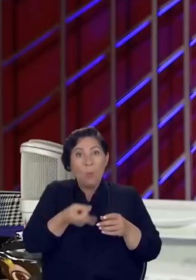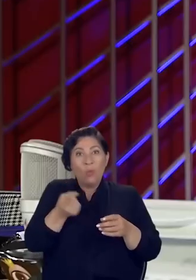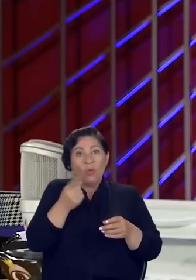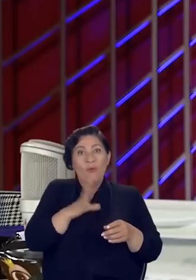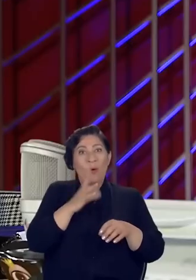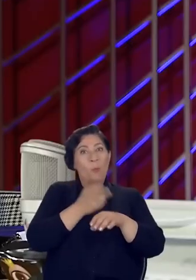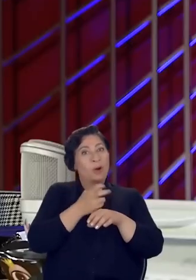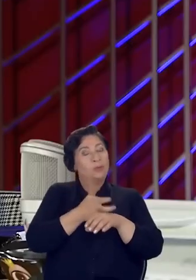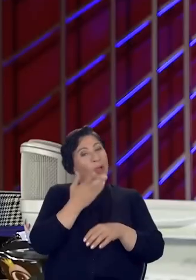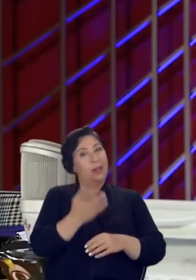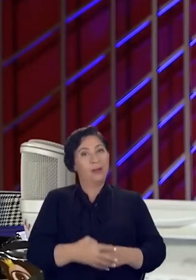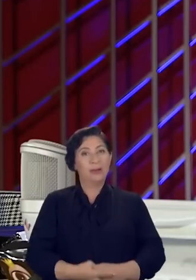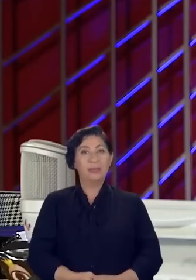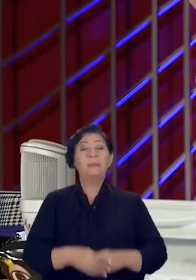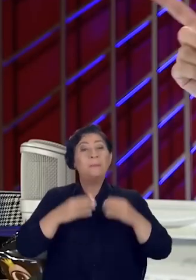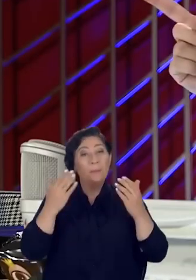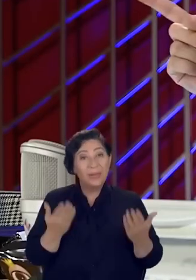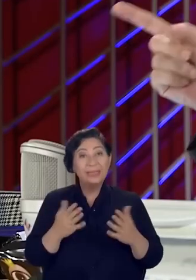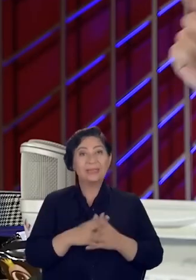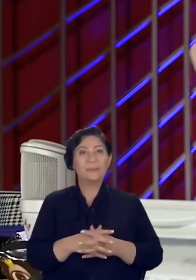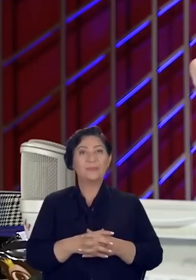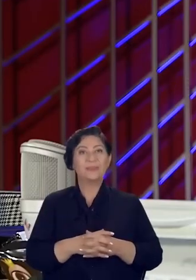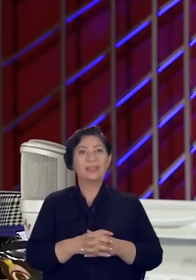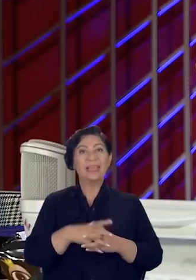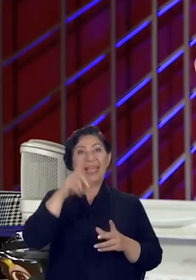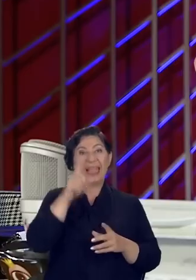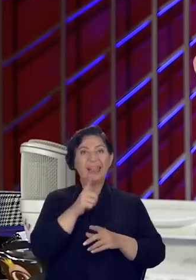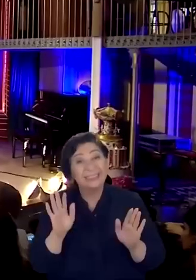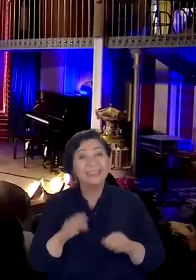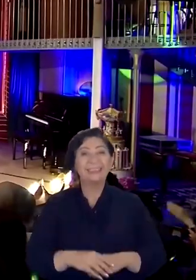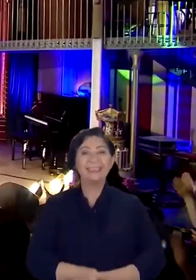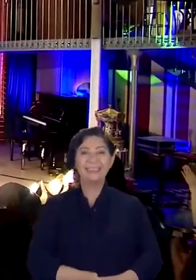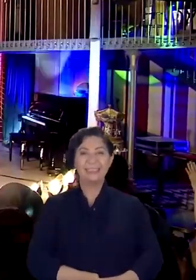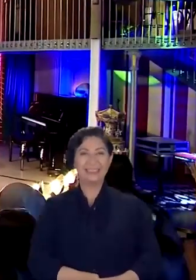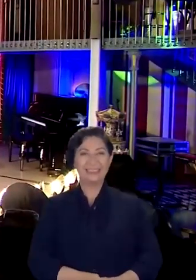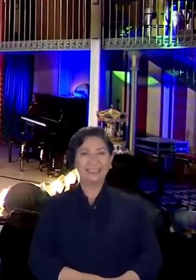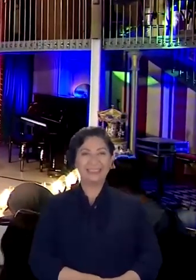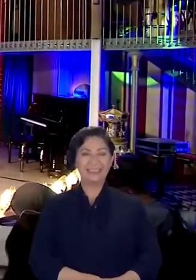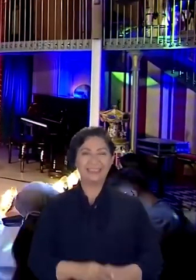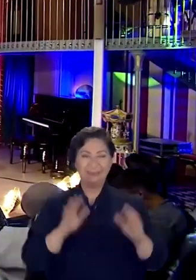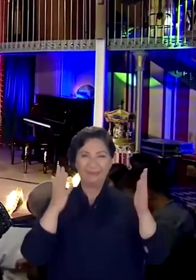var maşallah yahu. Peki ilk çıkış videonuz da bizde.